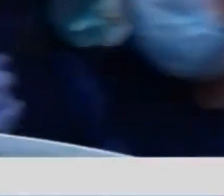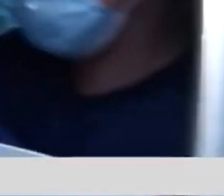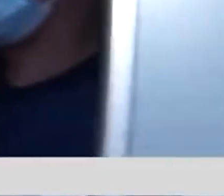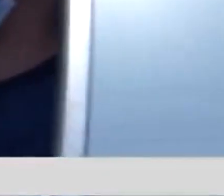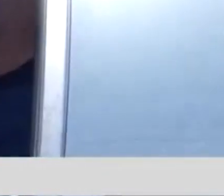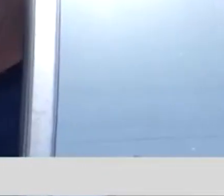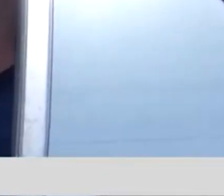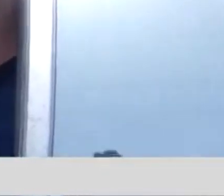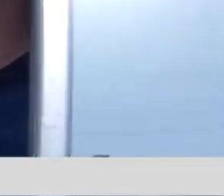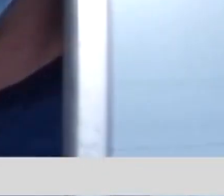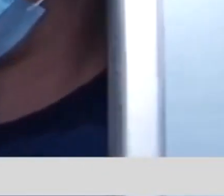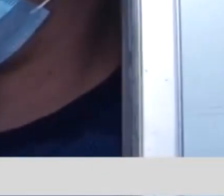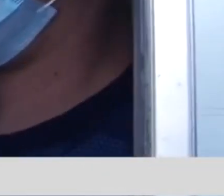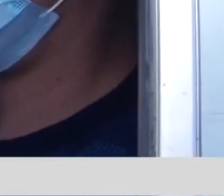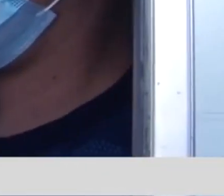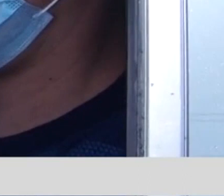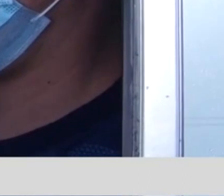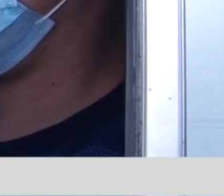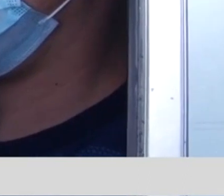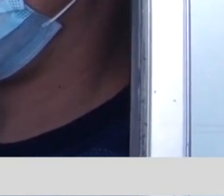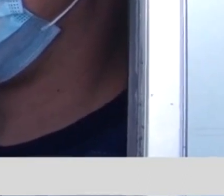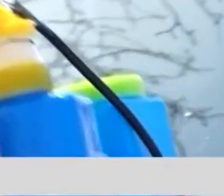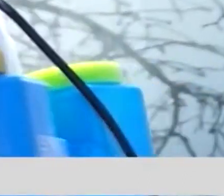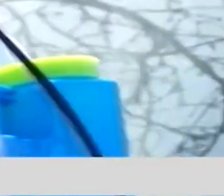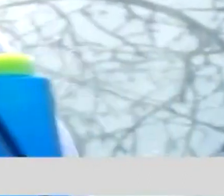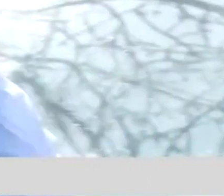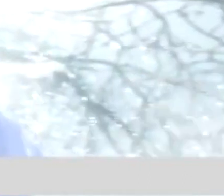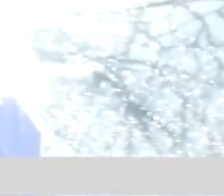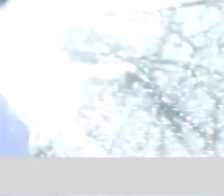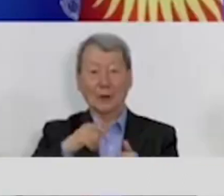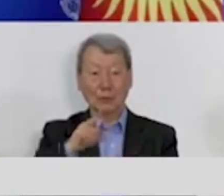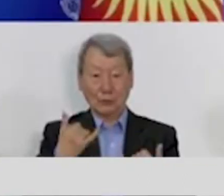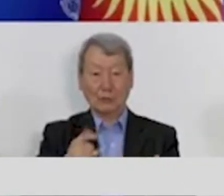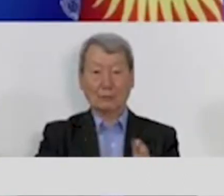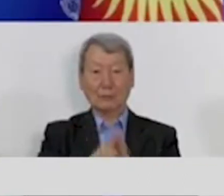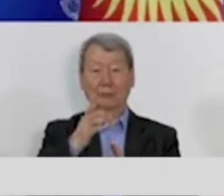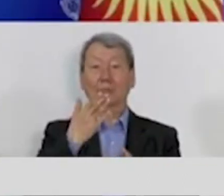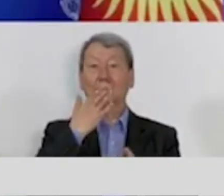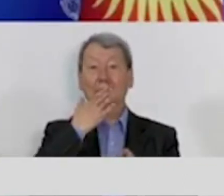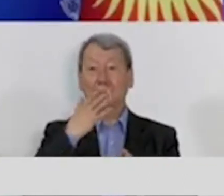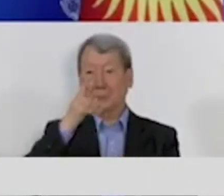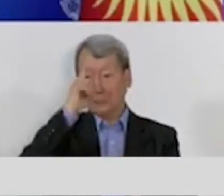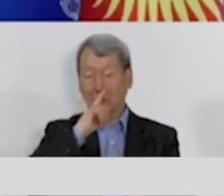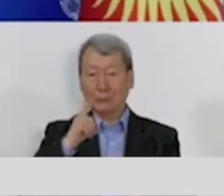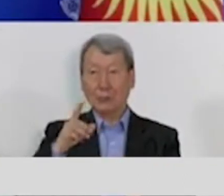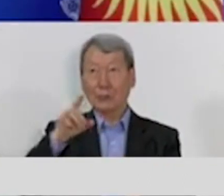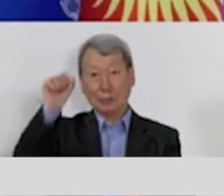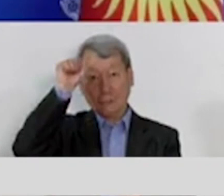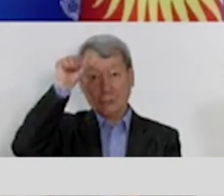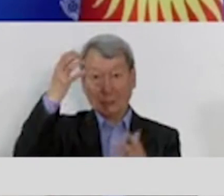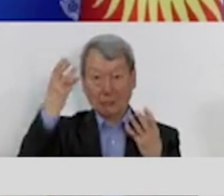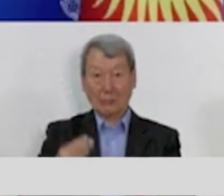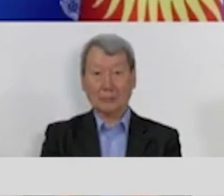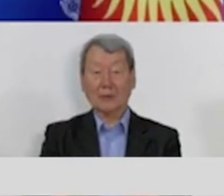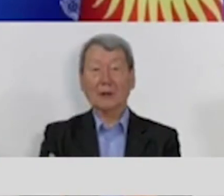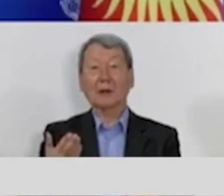аныкталган. Аларга карата протокол түзүлүп, калган 5 эскертүүлөр берилген. Ыйык орозо айы келгенде, Кудайдын улуу күндөрү